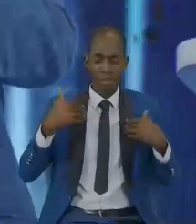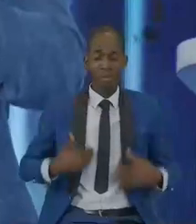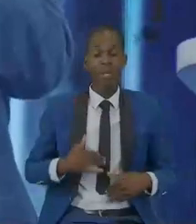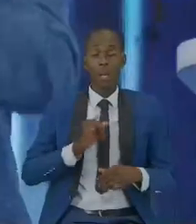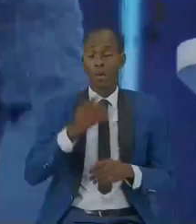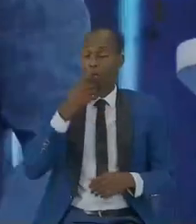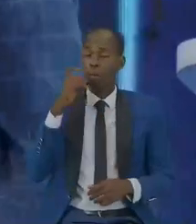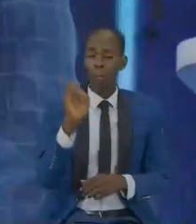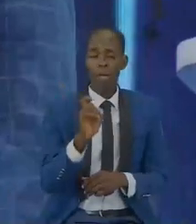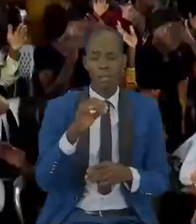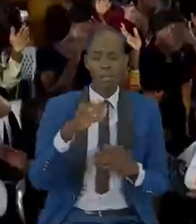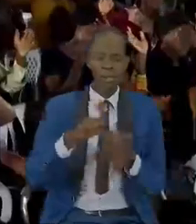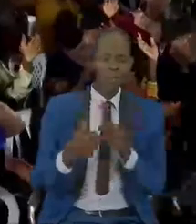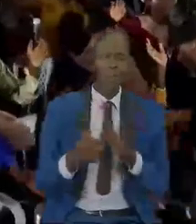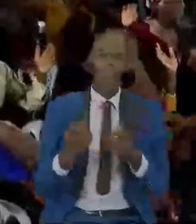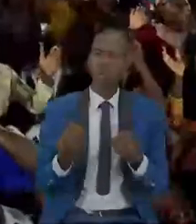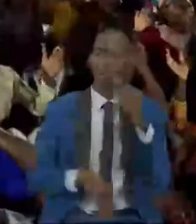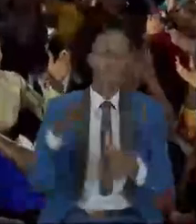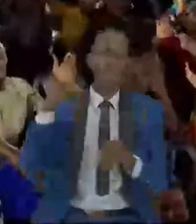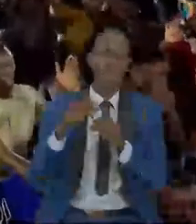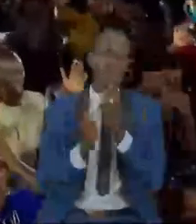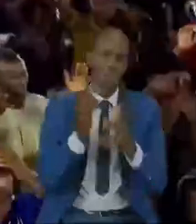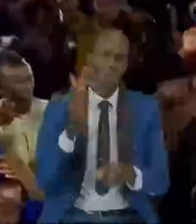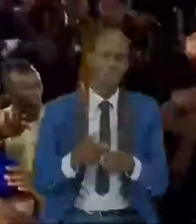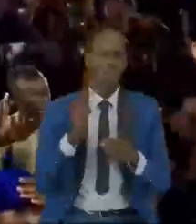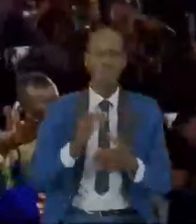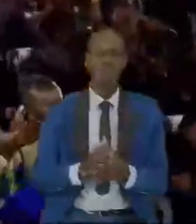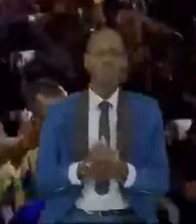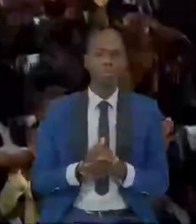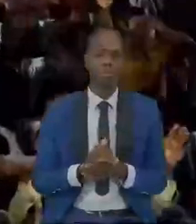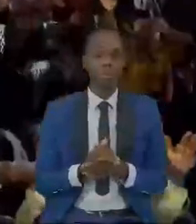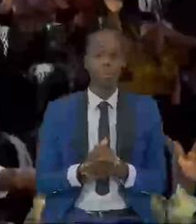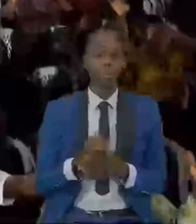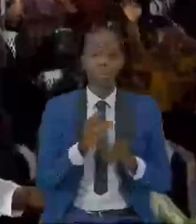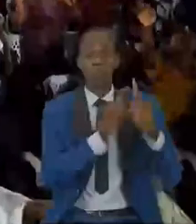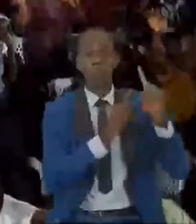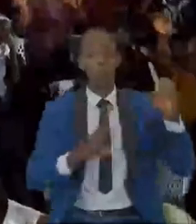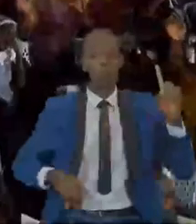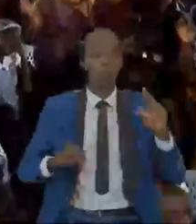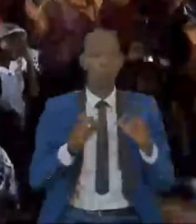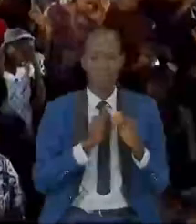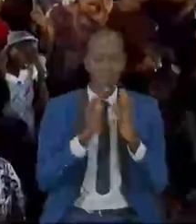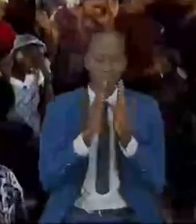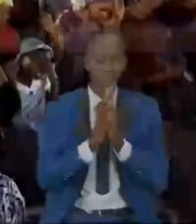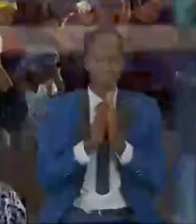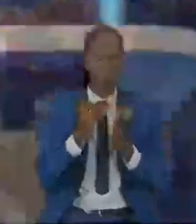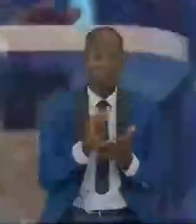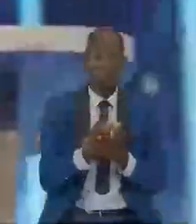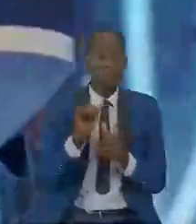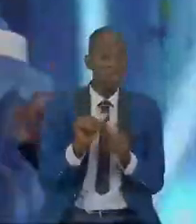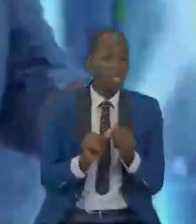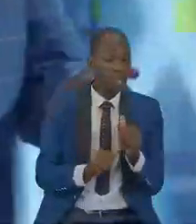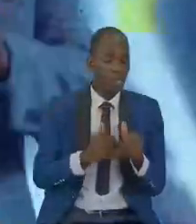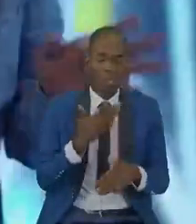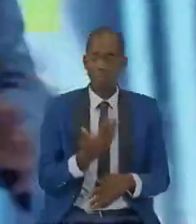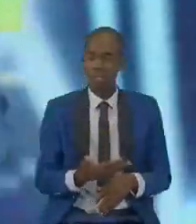l'âme, ce qui circule dans le corps. Je vous commande tout cela. Sortez de là au nom de Jésus-Christ. Seigneur,